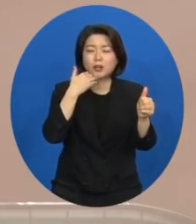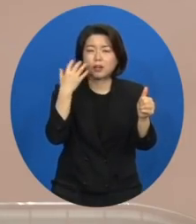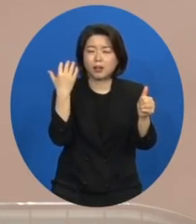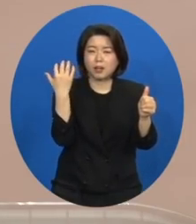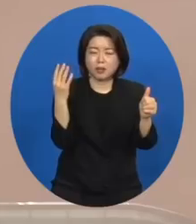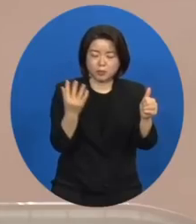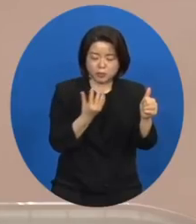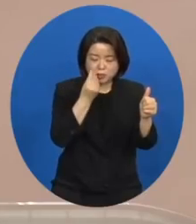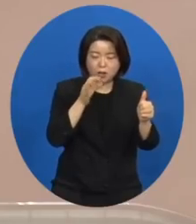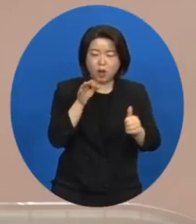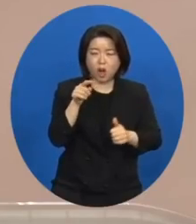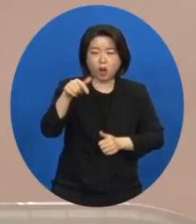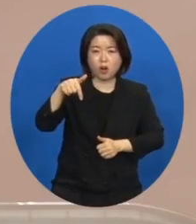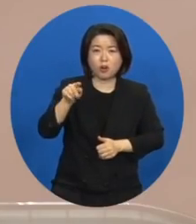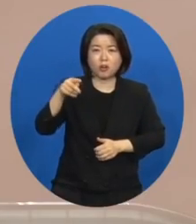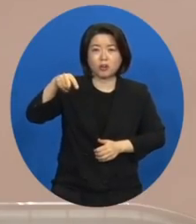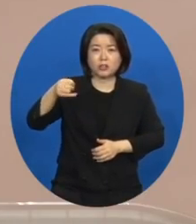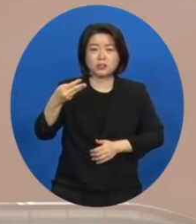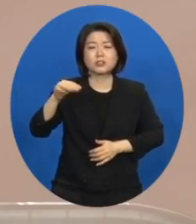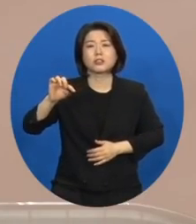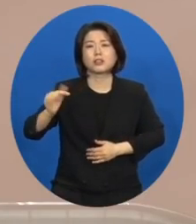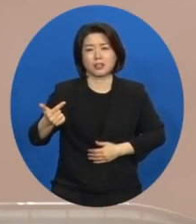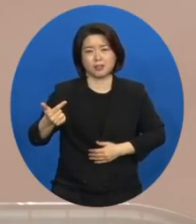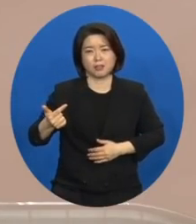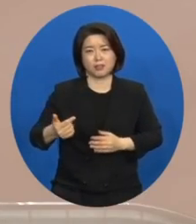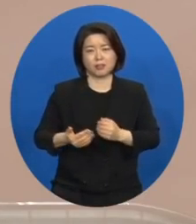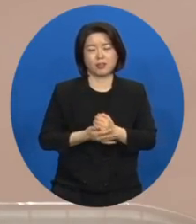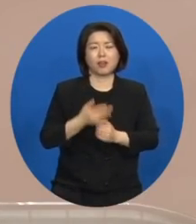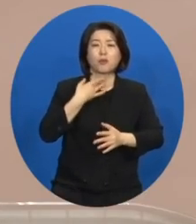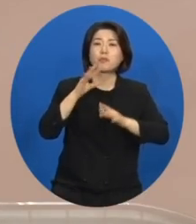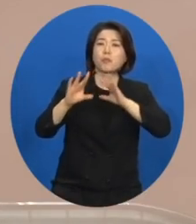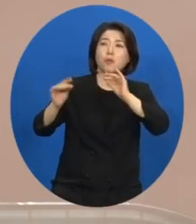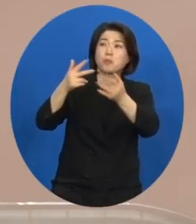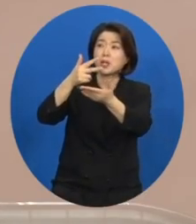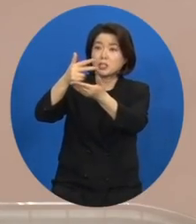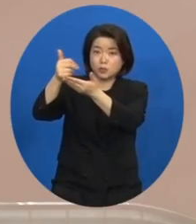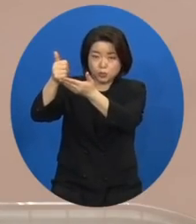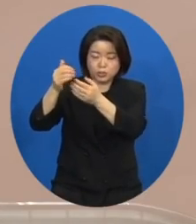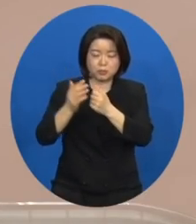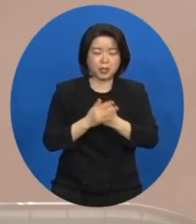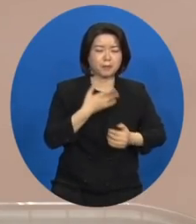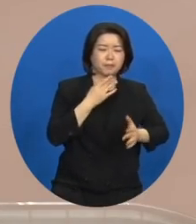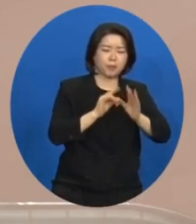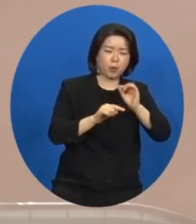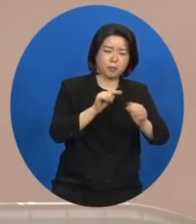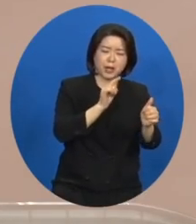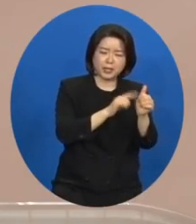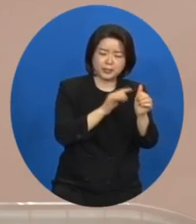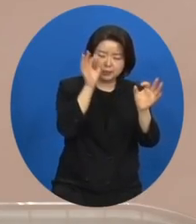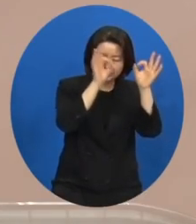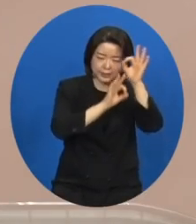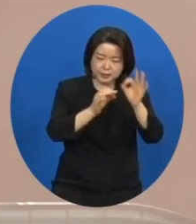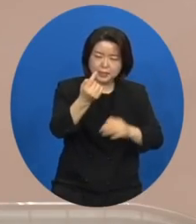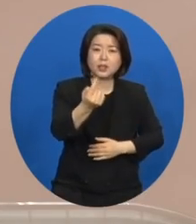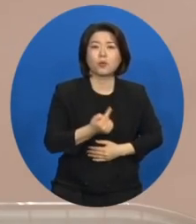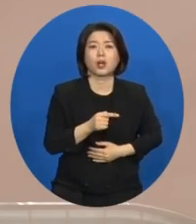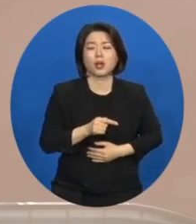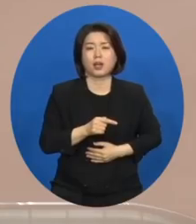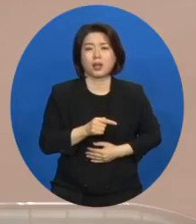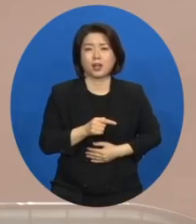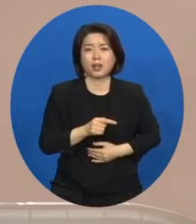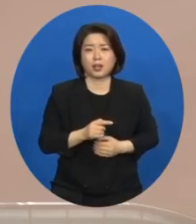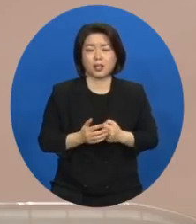입니다 뭉 말을 시행 주님이 목말라 하던 그에게 찾아오신 거예요 찾아오신 거예요